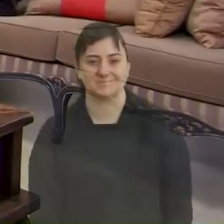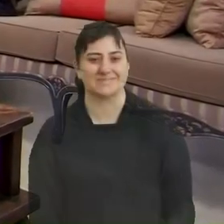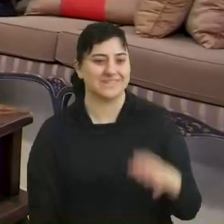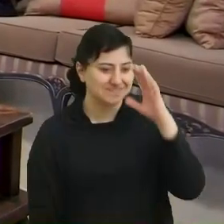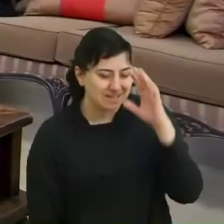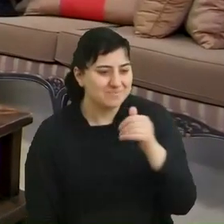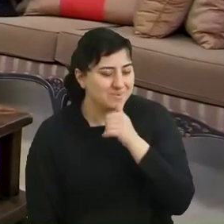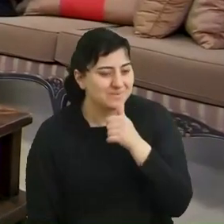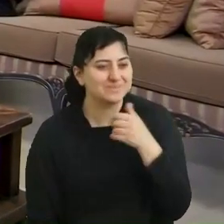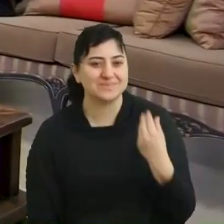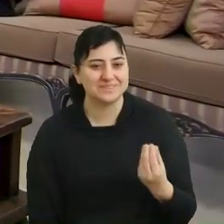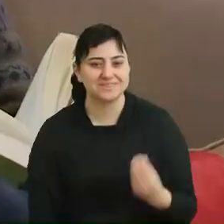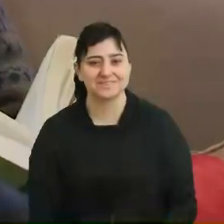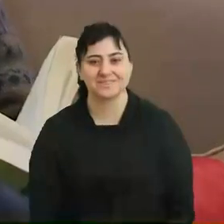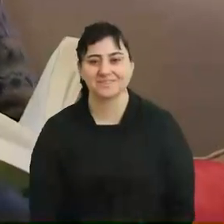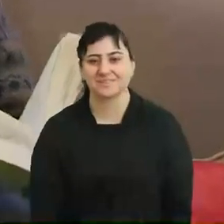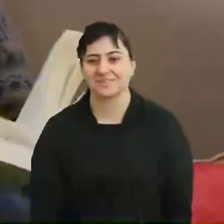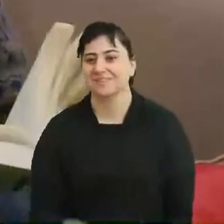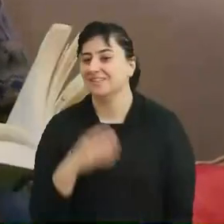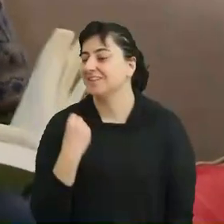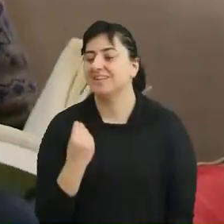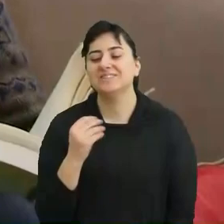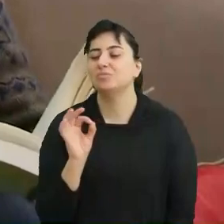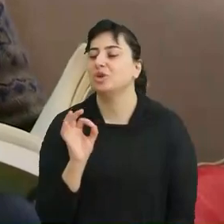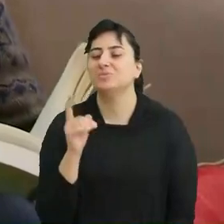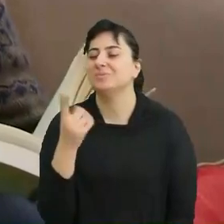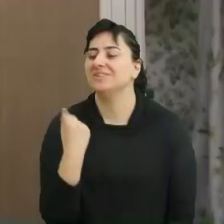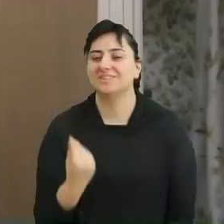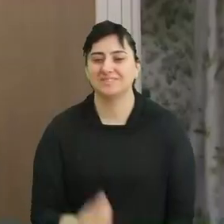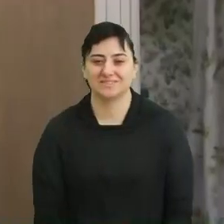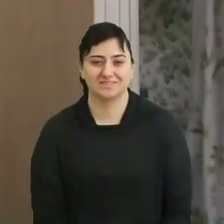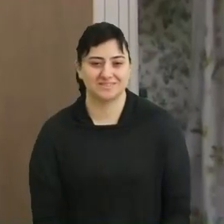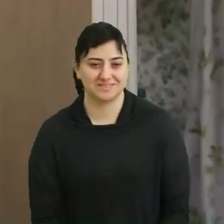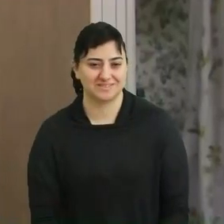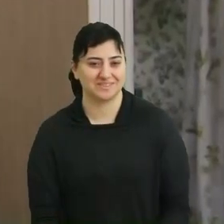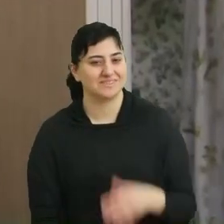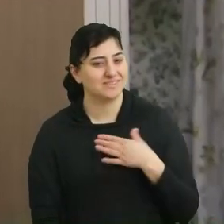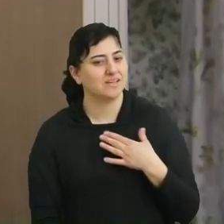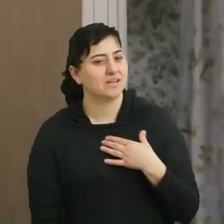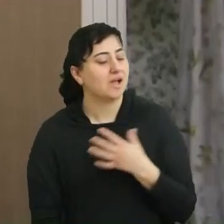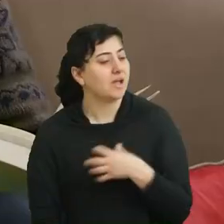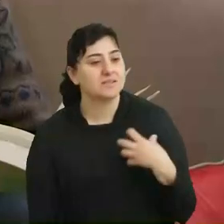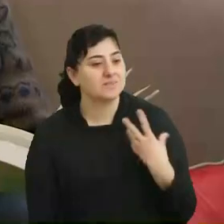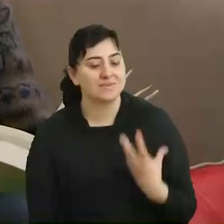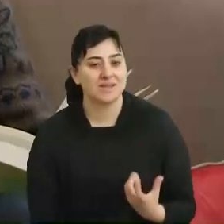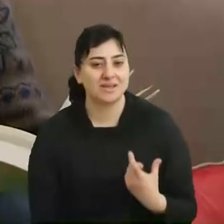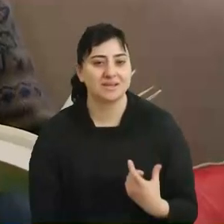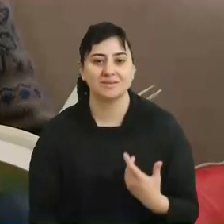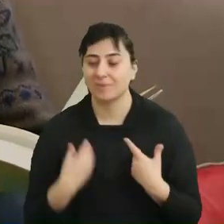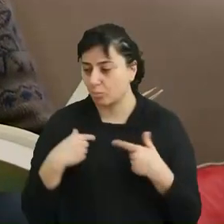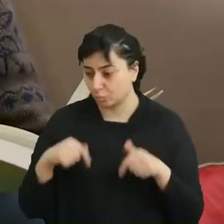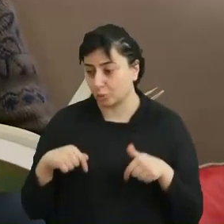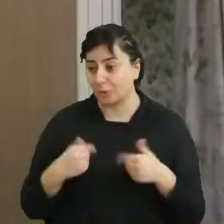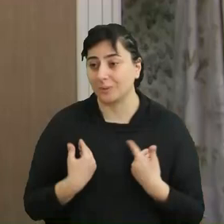Selam babacığım, nasılsınız? İyiyim boncuğum, sen nasılsın? Sağ olun, sağ olun. Annem nerede?